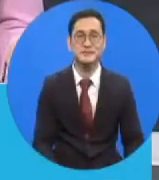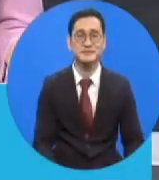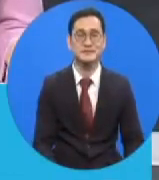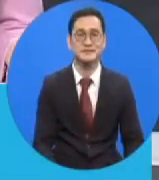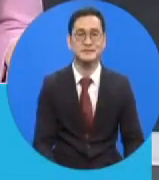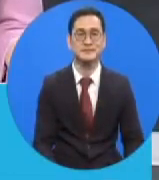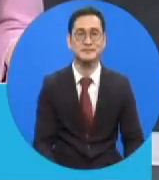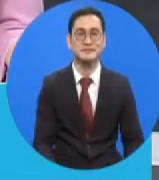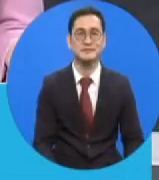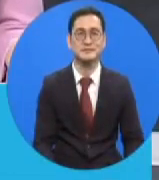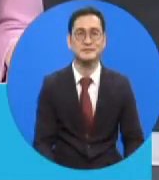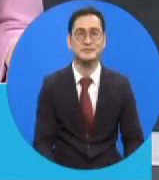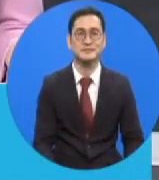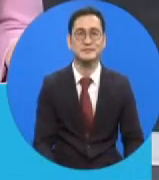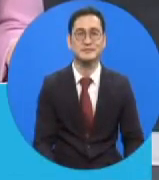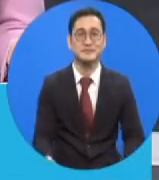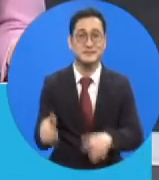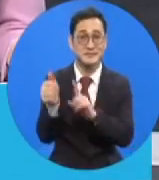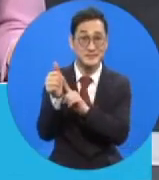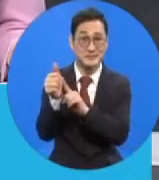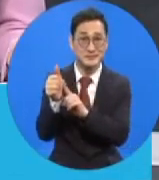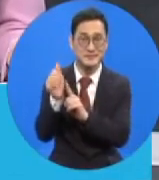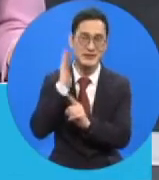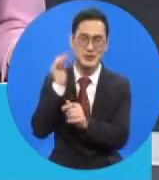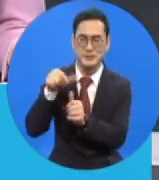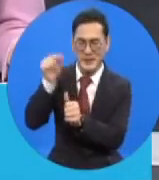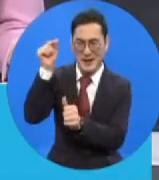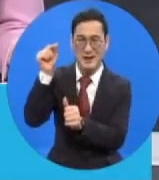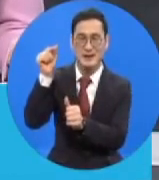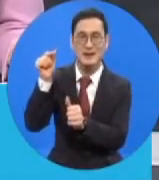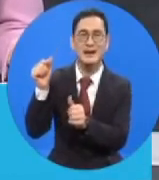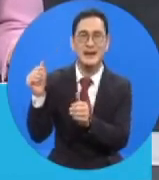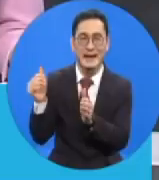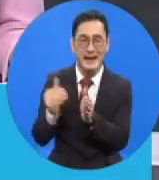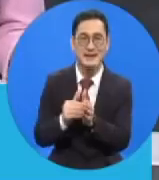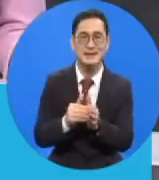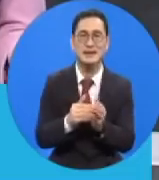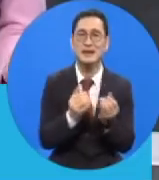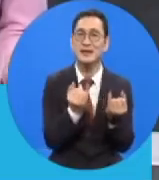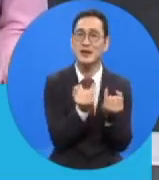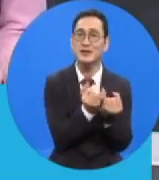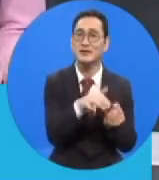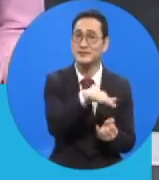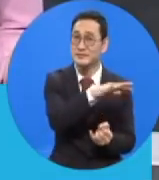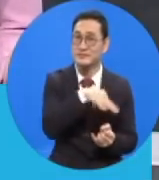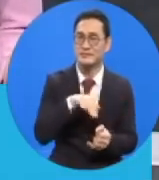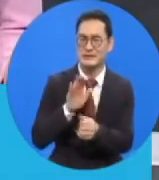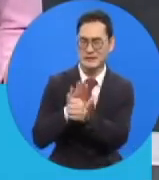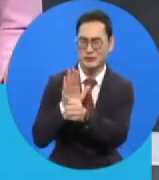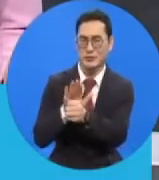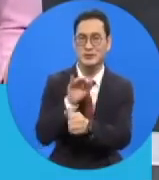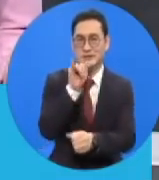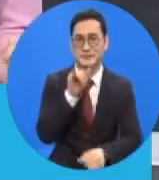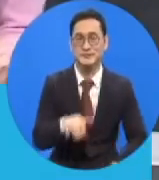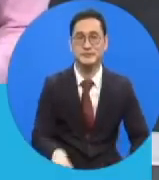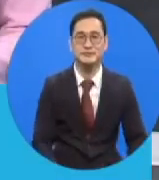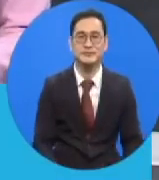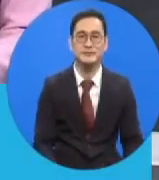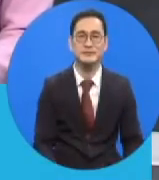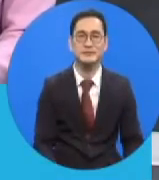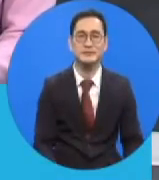바이든 당선인이 미국 대통령이 되기까지엔 여성 가족들의 든든한 지원이 있었습니다. 하지만 아들 문제는